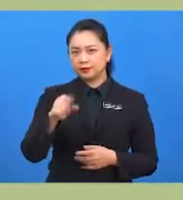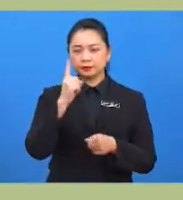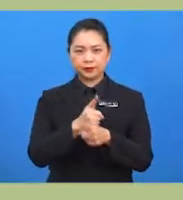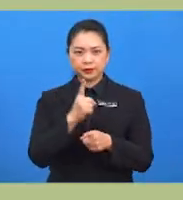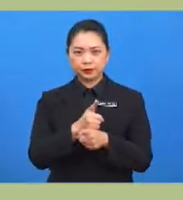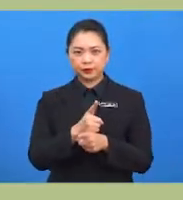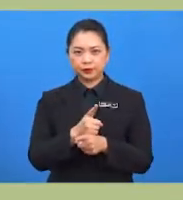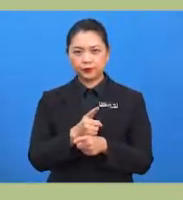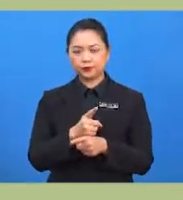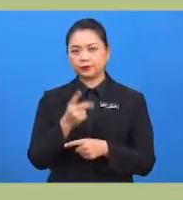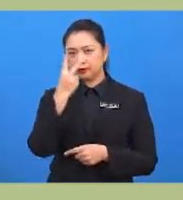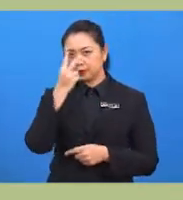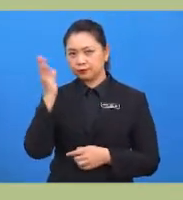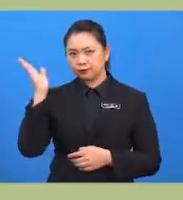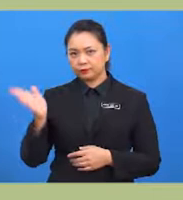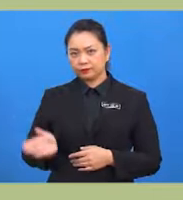2645